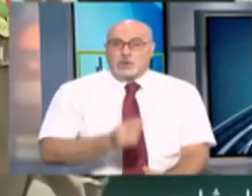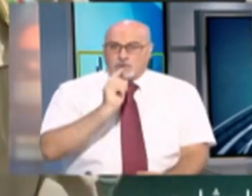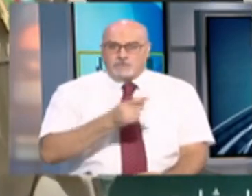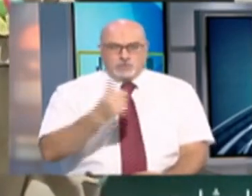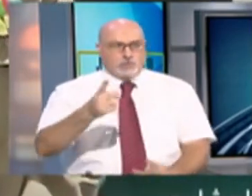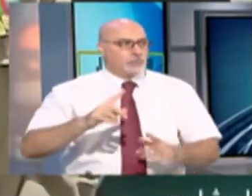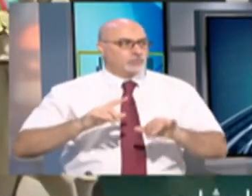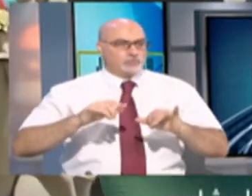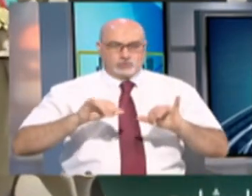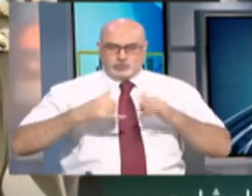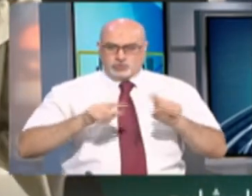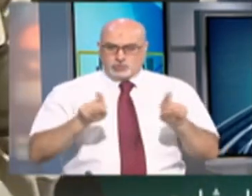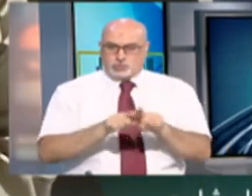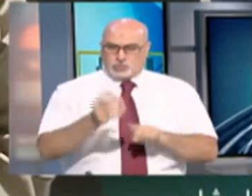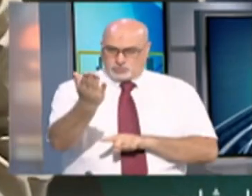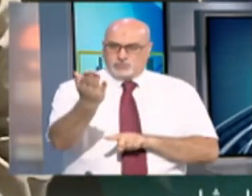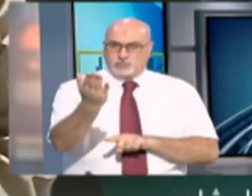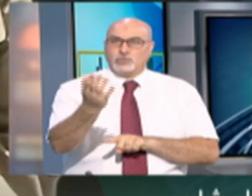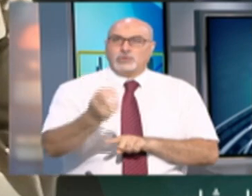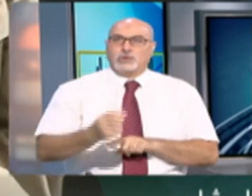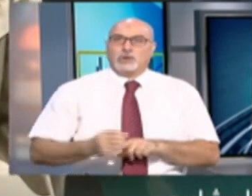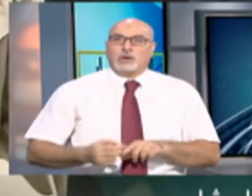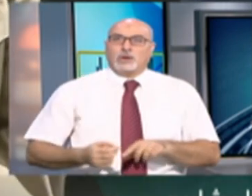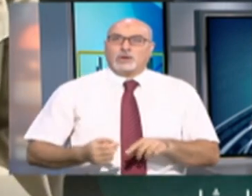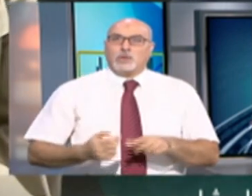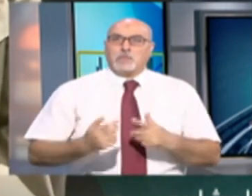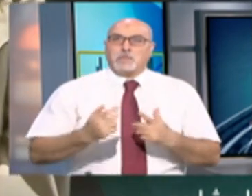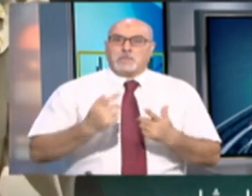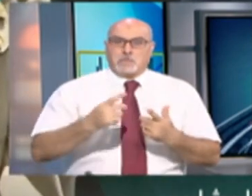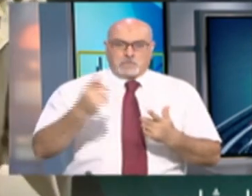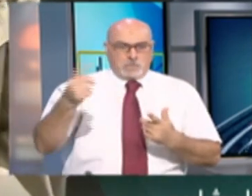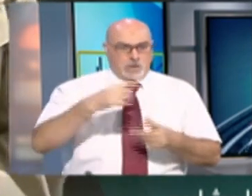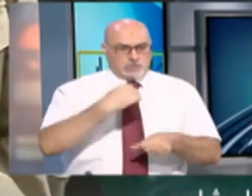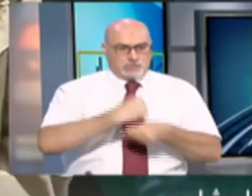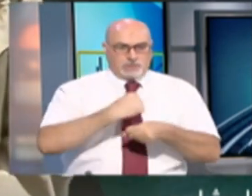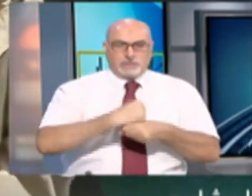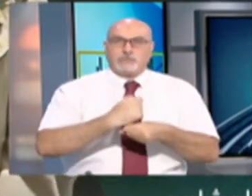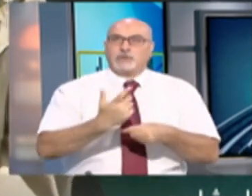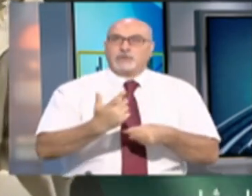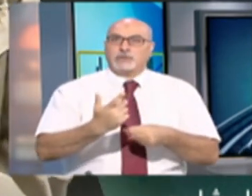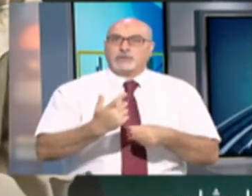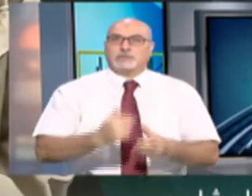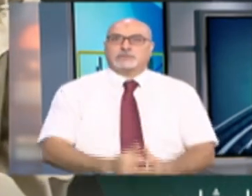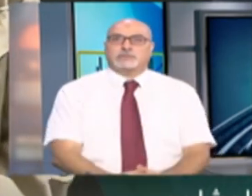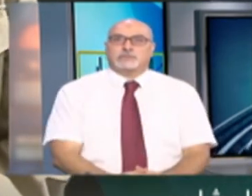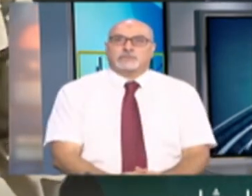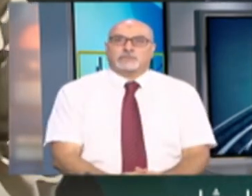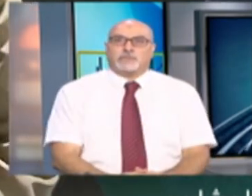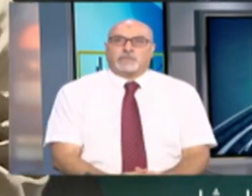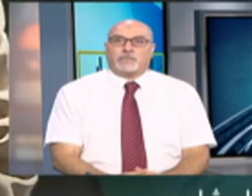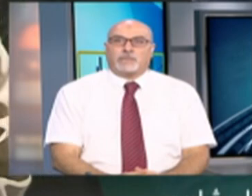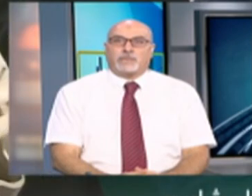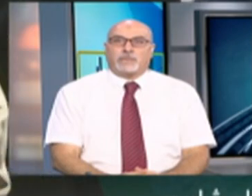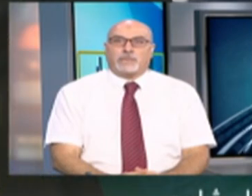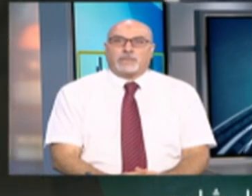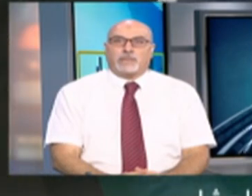انت. شكرا. لي زونسيان ميثود تو سا ستاري جيتي باسكو سا سار ابسوليمون ريان. بارك الله. و